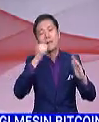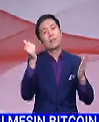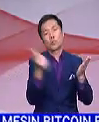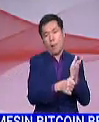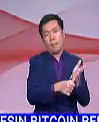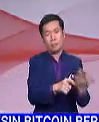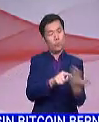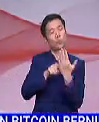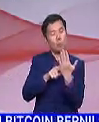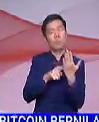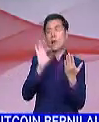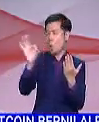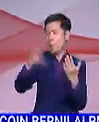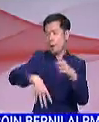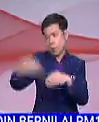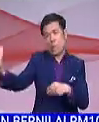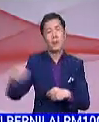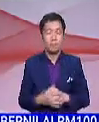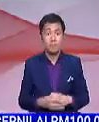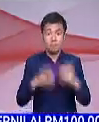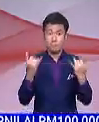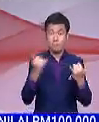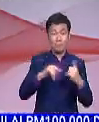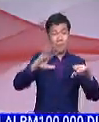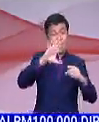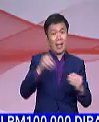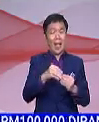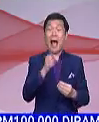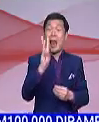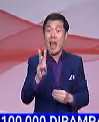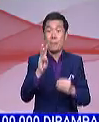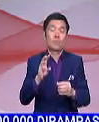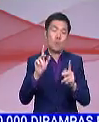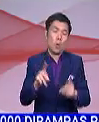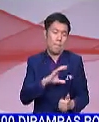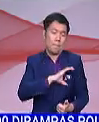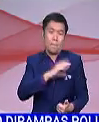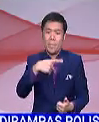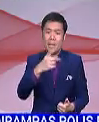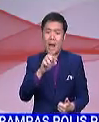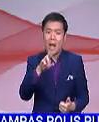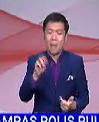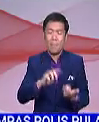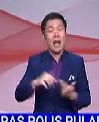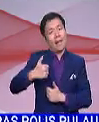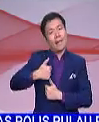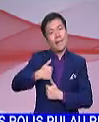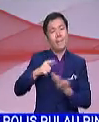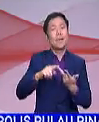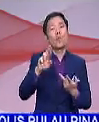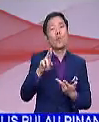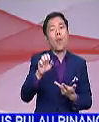masuk. Setakat ini pelaksanaan kawalan melibatkan 6 anggota keselamatan termasuk PDRM, ATM dan rela.